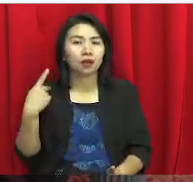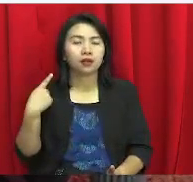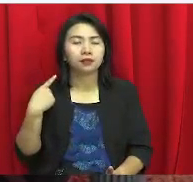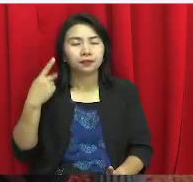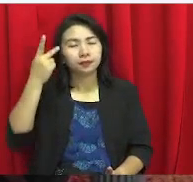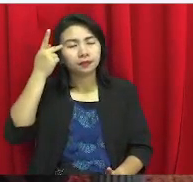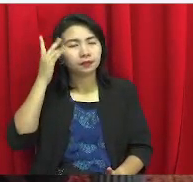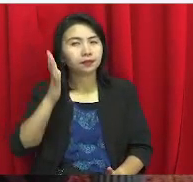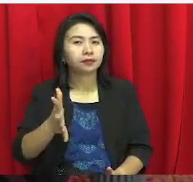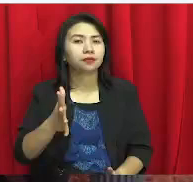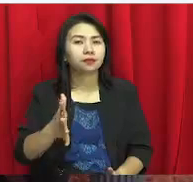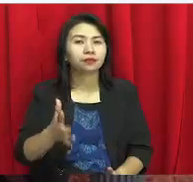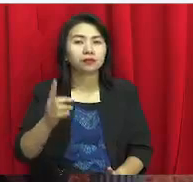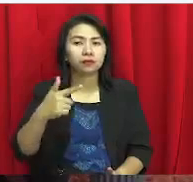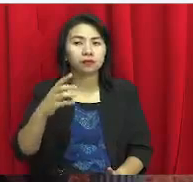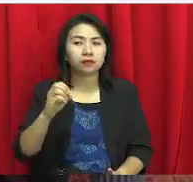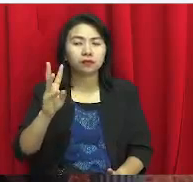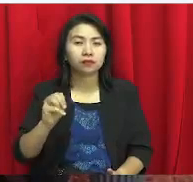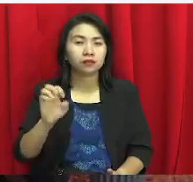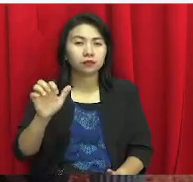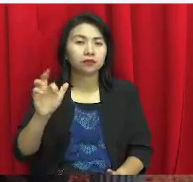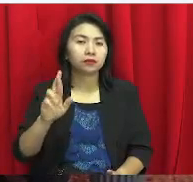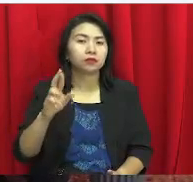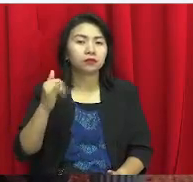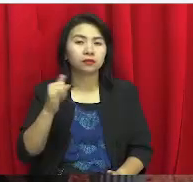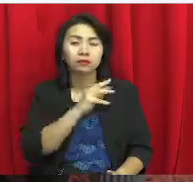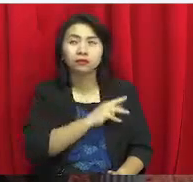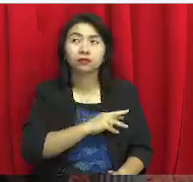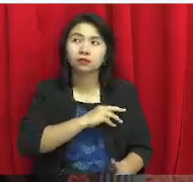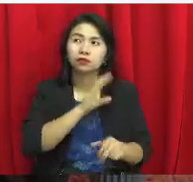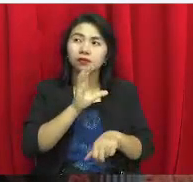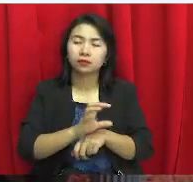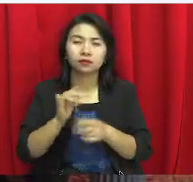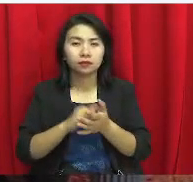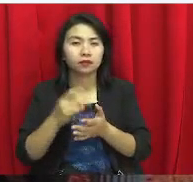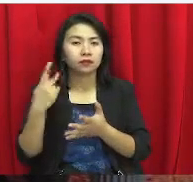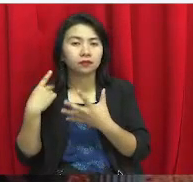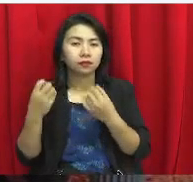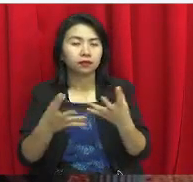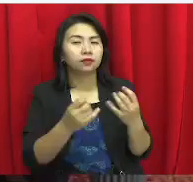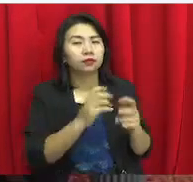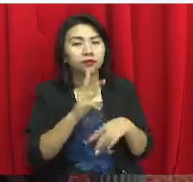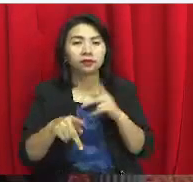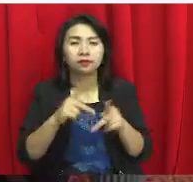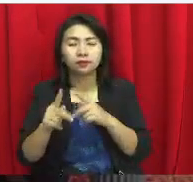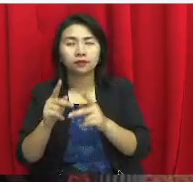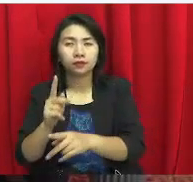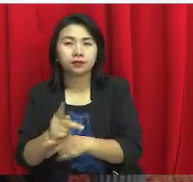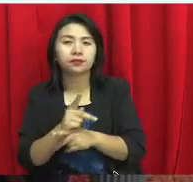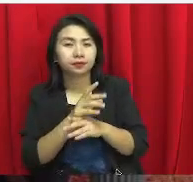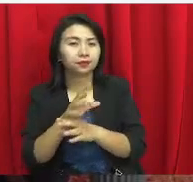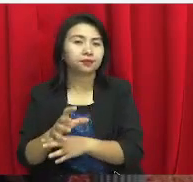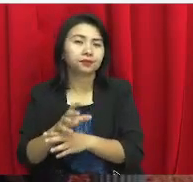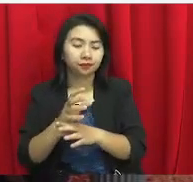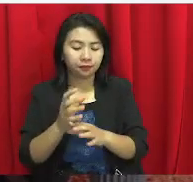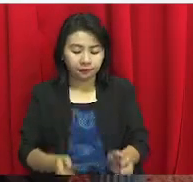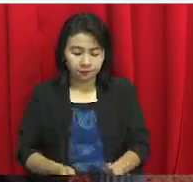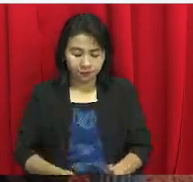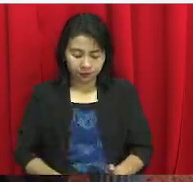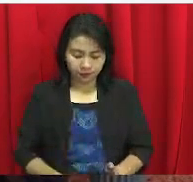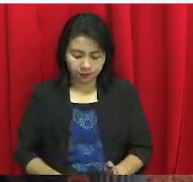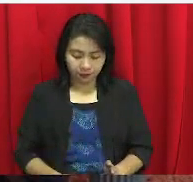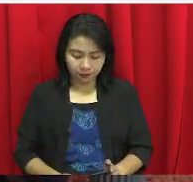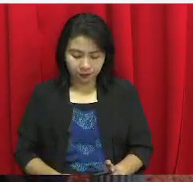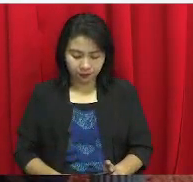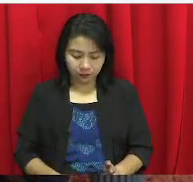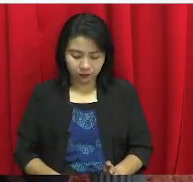pastor, is one of our mission pastors, na may inaalaga ang mga tao. You see? Well, hindi na natin patatagalin to,